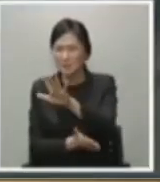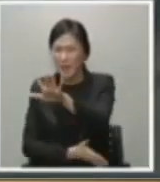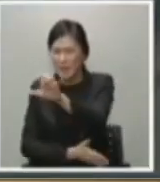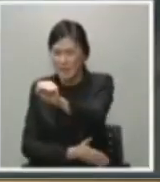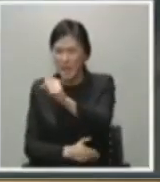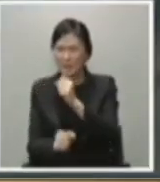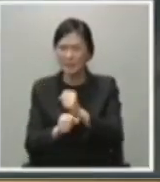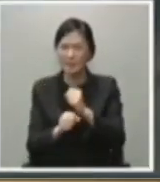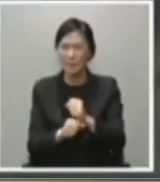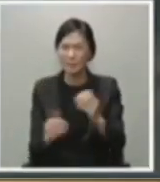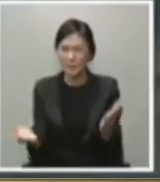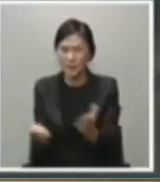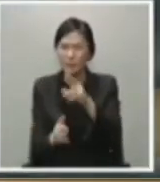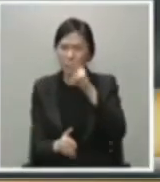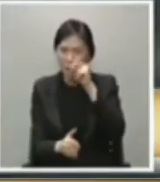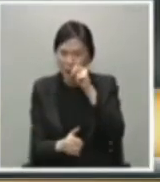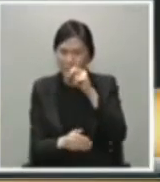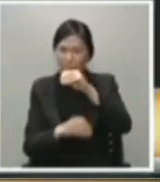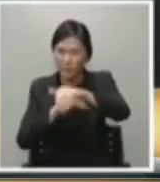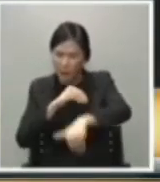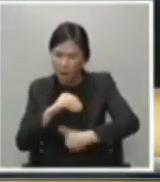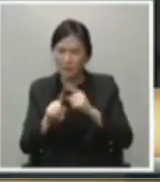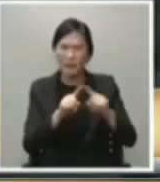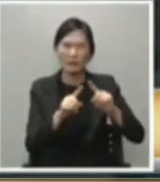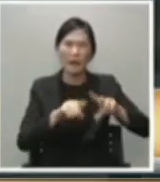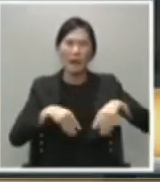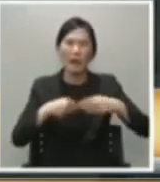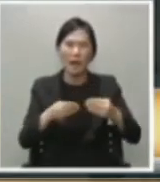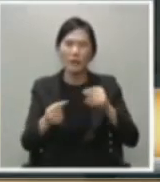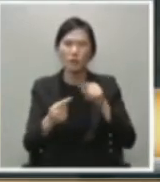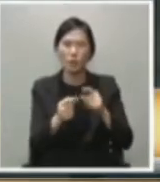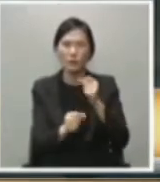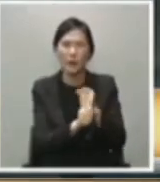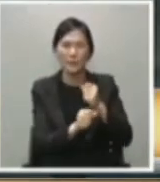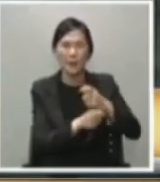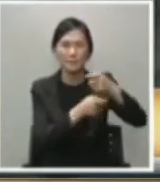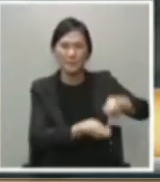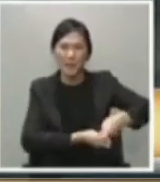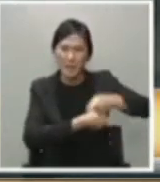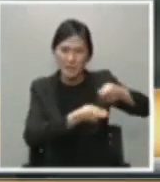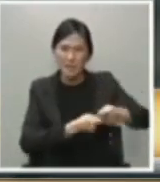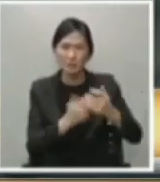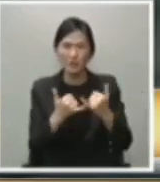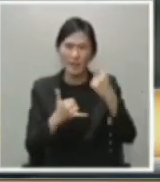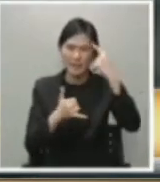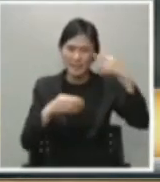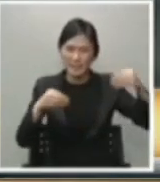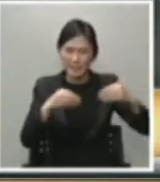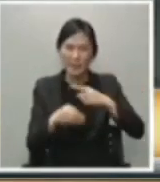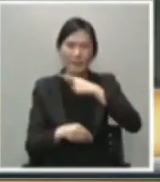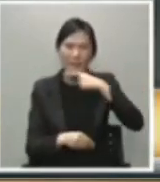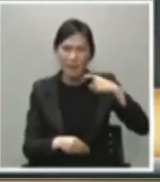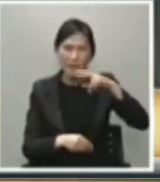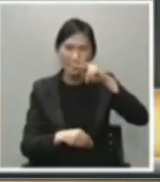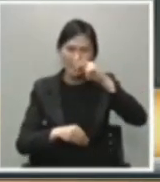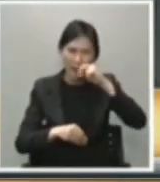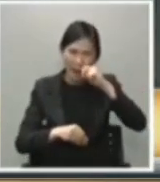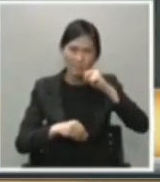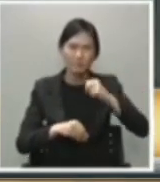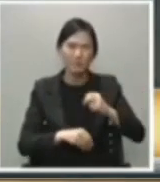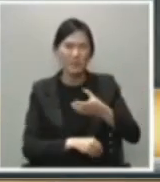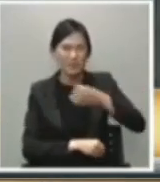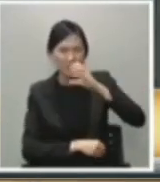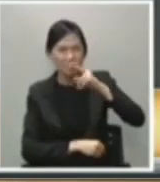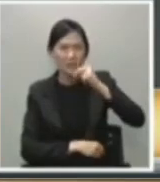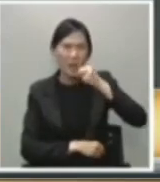ายน้ำเจาะบ่อบาดาลกระจายน้ำให้พี่น้องทำการเกษตรช่วงกำลังแล้งครับน้ำประปาหมู่บ้านซึ่งวันนี้ต้องใช้ไฟฟ้